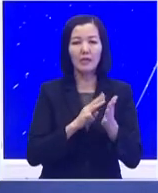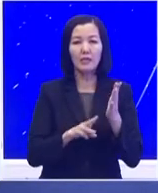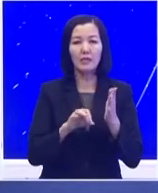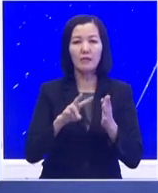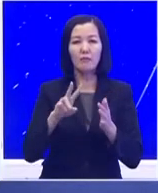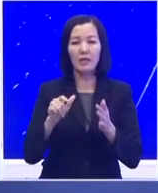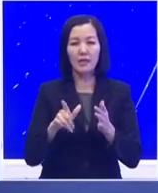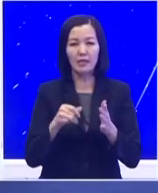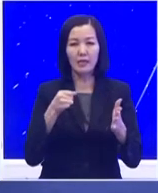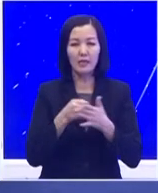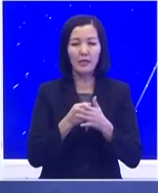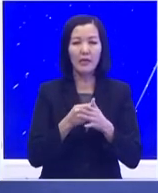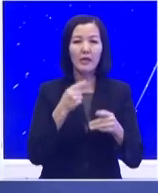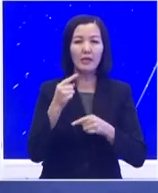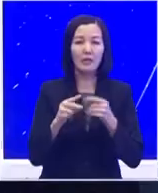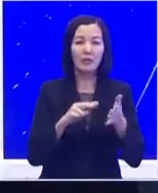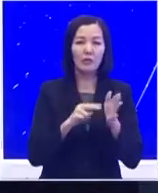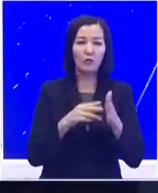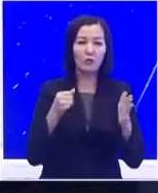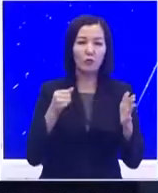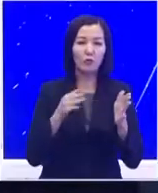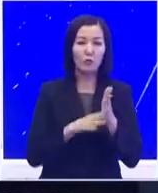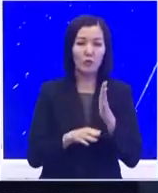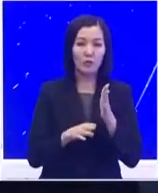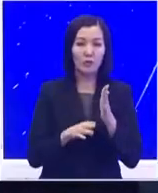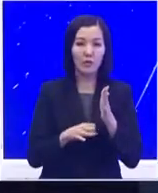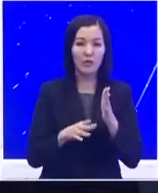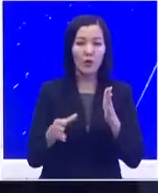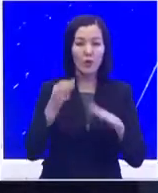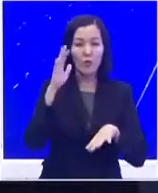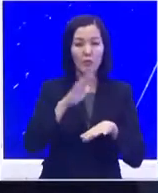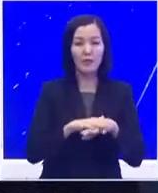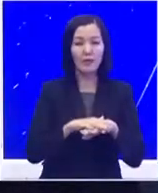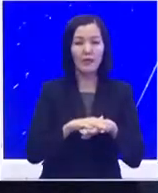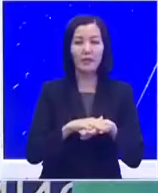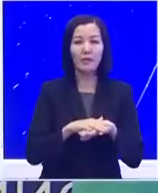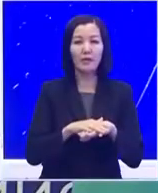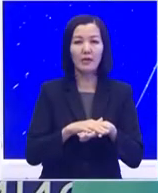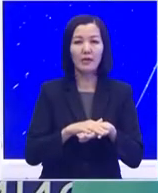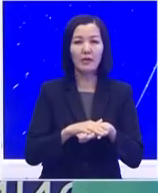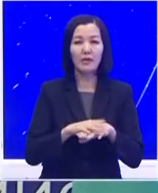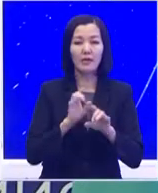Ендігі жоспар 90. Тоқтама деді Баталов. Батыл жоспарлауға қанаттандырып.